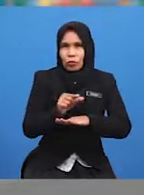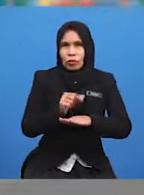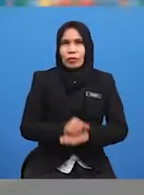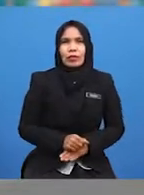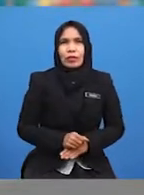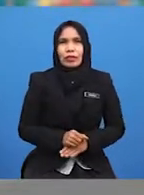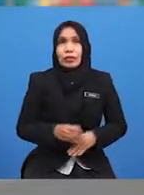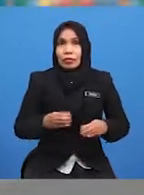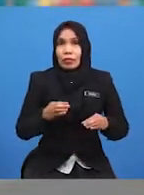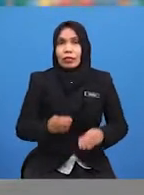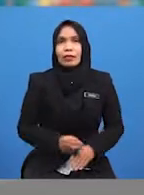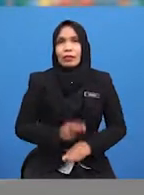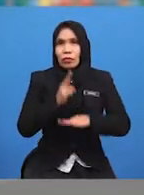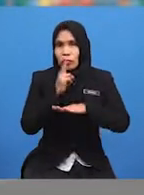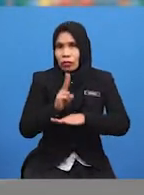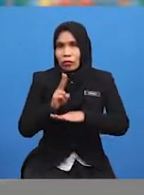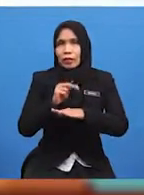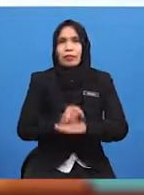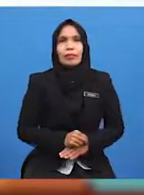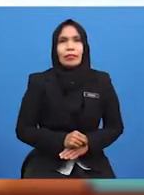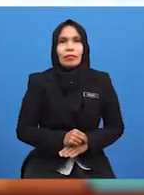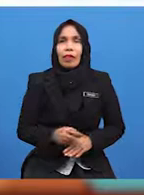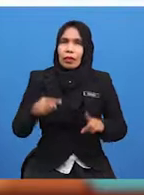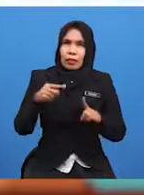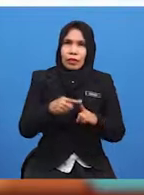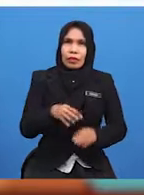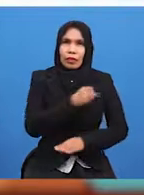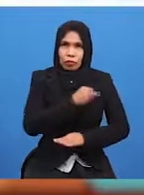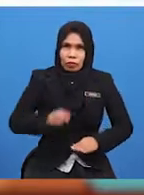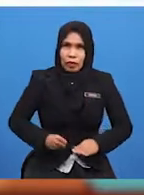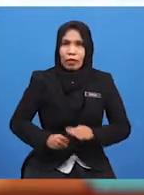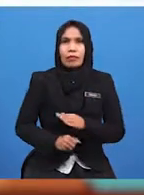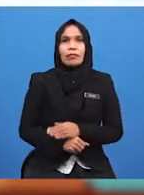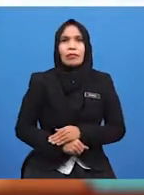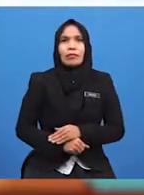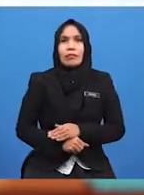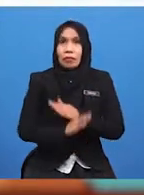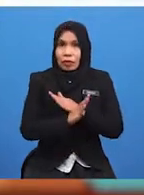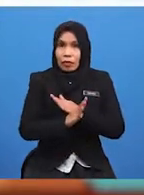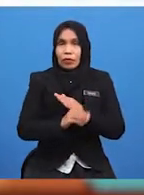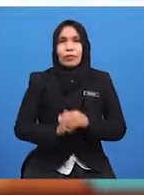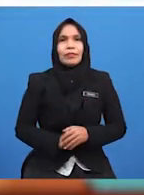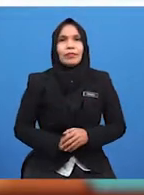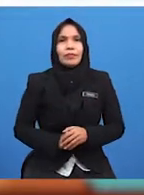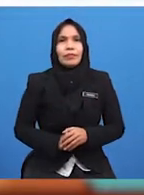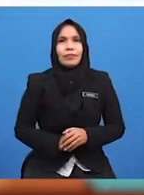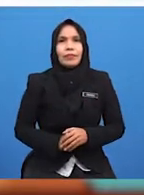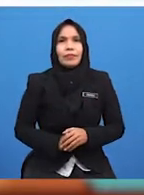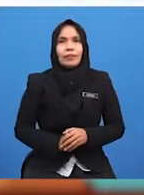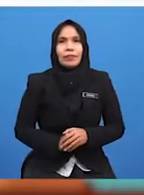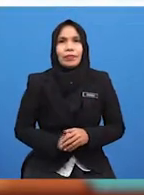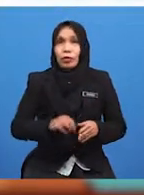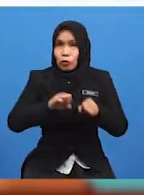desakan dan ugutan terhadap Sultan Selangor British mendesak Sutan sangor memecah I perjanjian